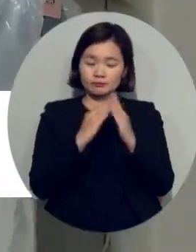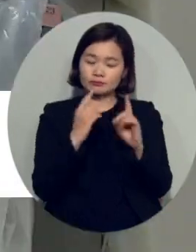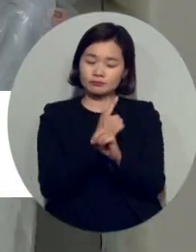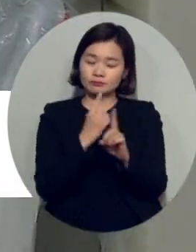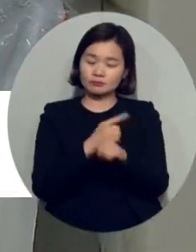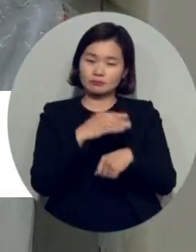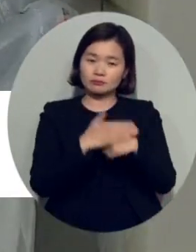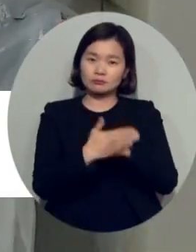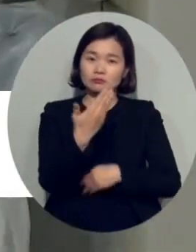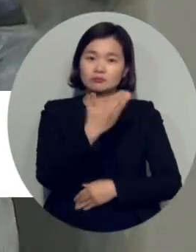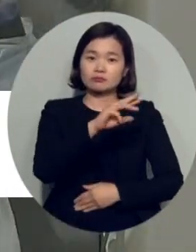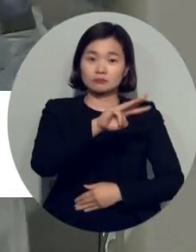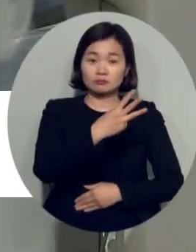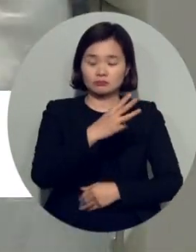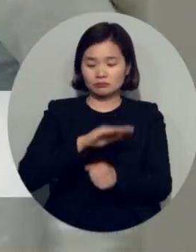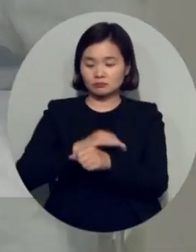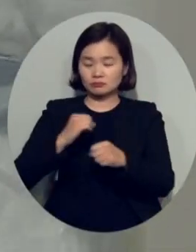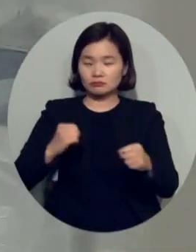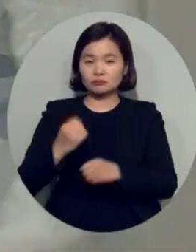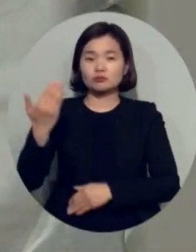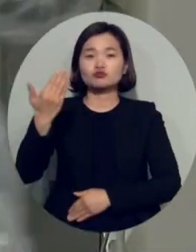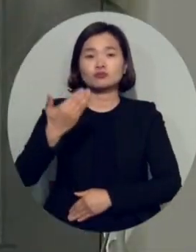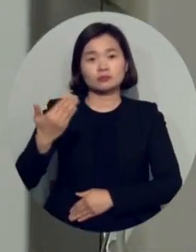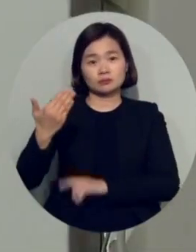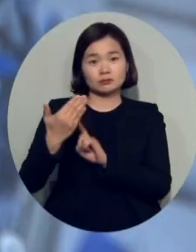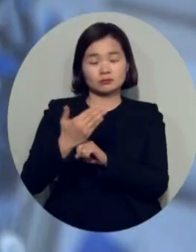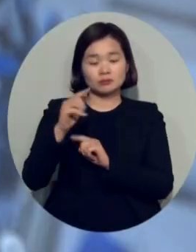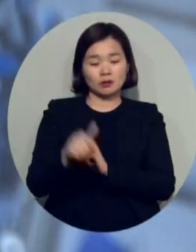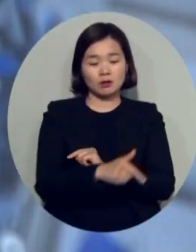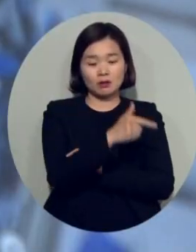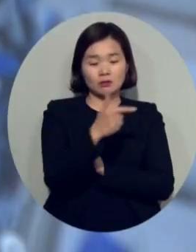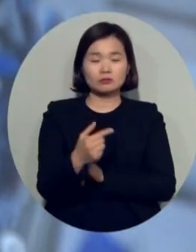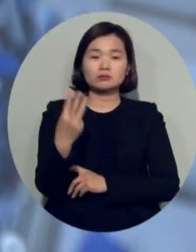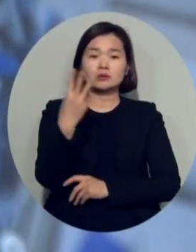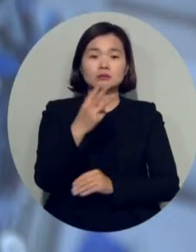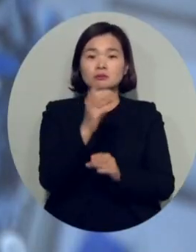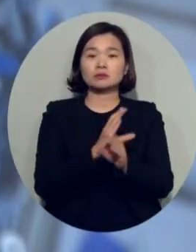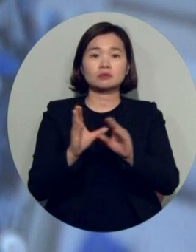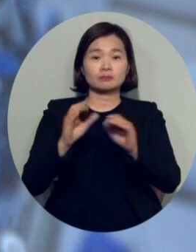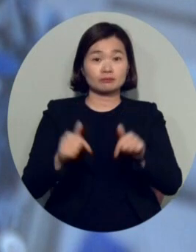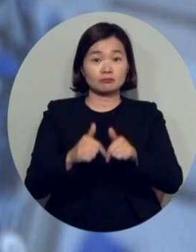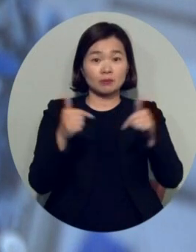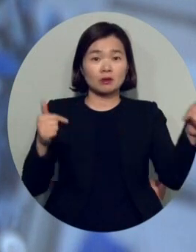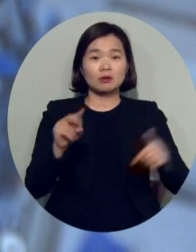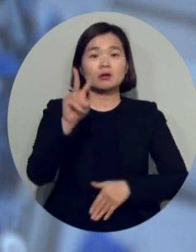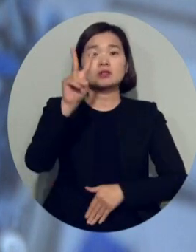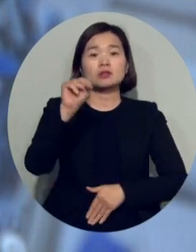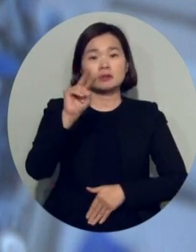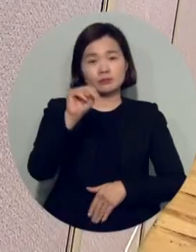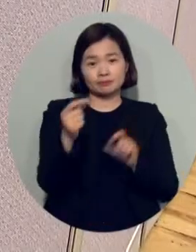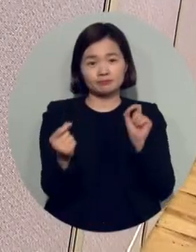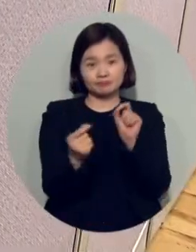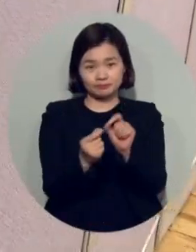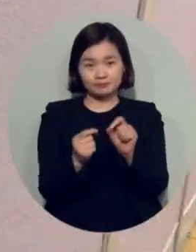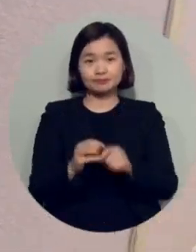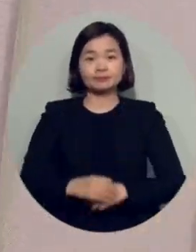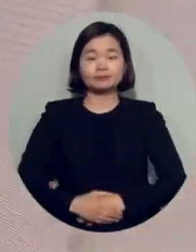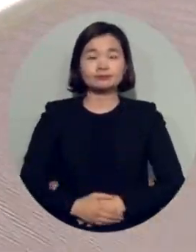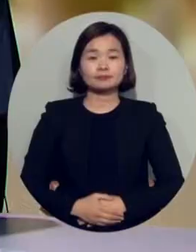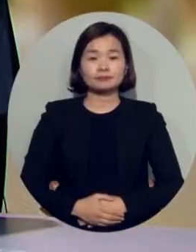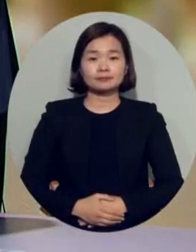대구 9,300여 명, 경북 9,000여 명 등 하루 만에 3,000여 명이 늘어나 2만 명에 육박하고 있습니다.